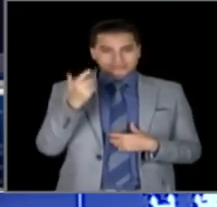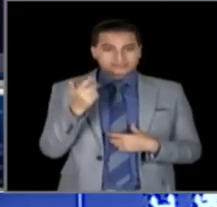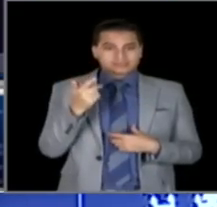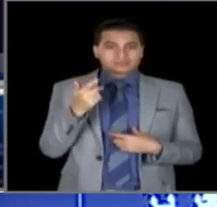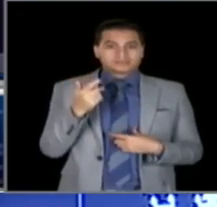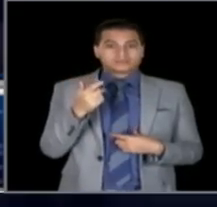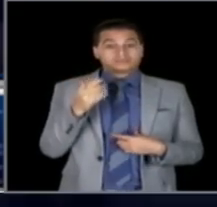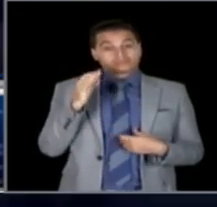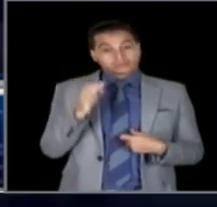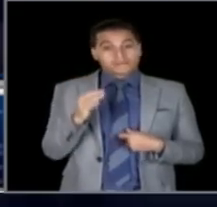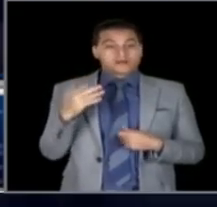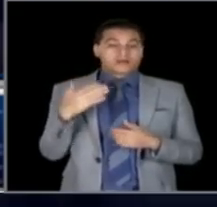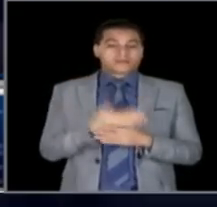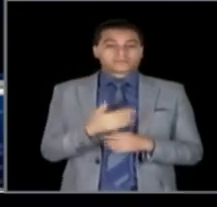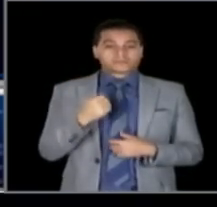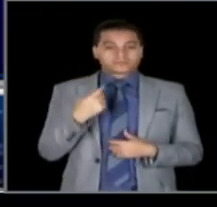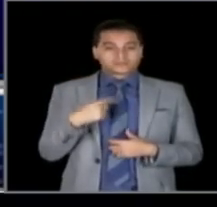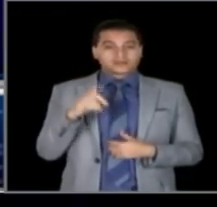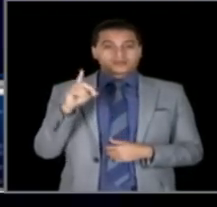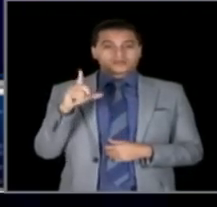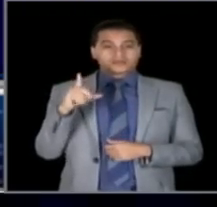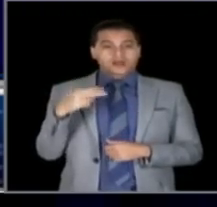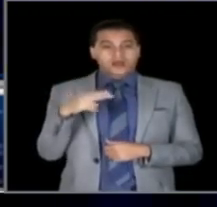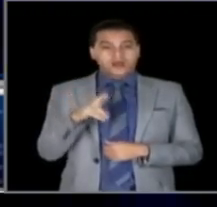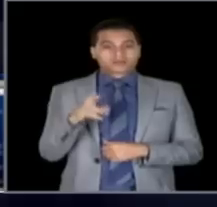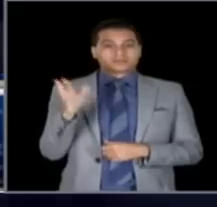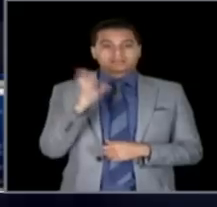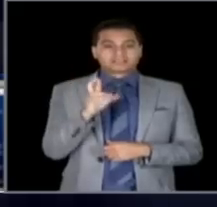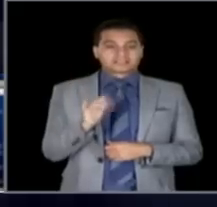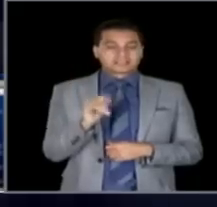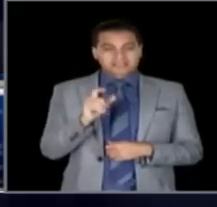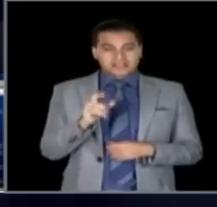طلعت زين. طبعا طلعت زين،